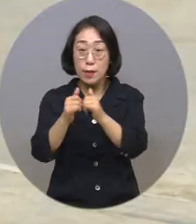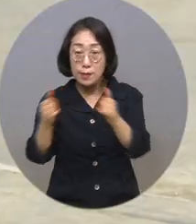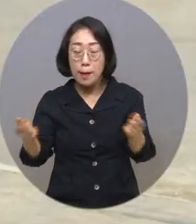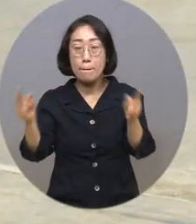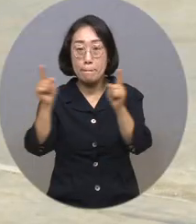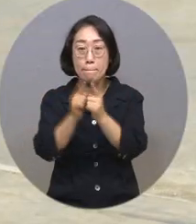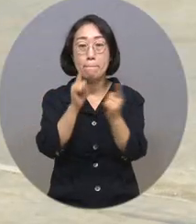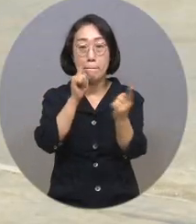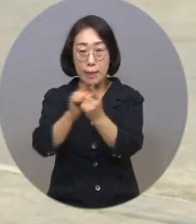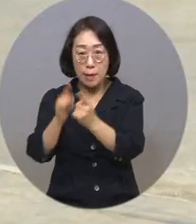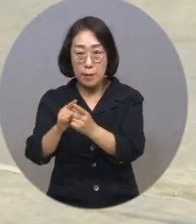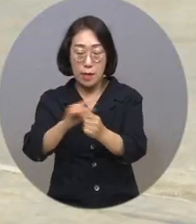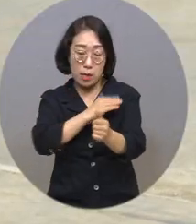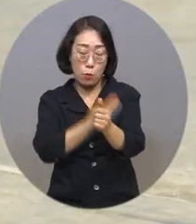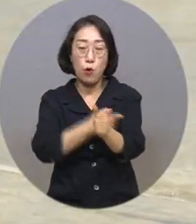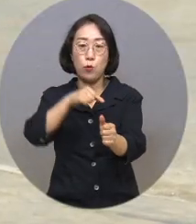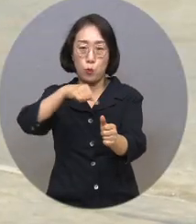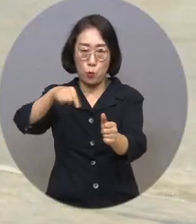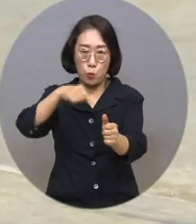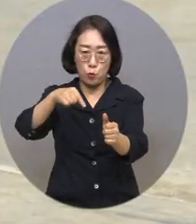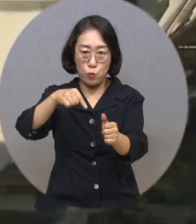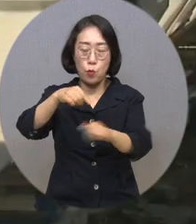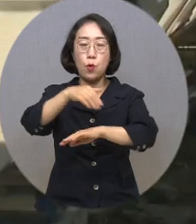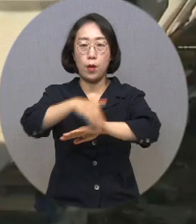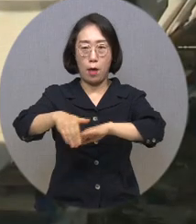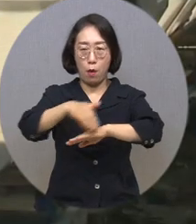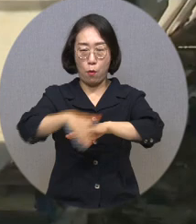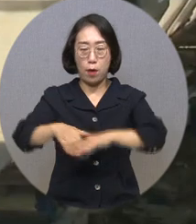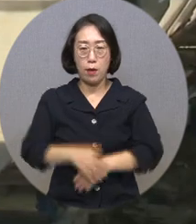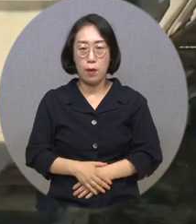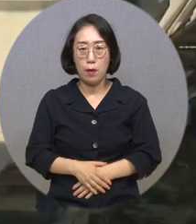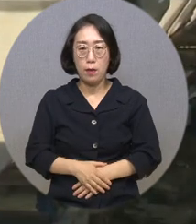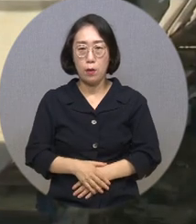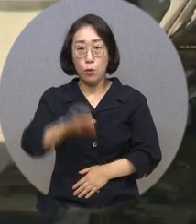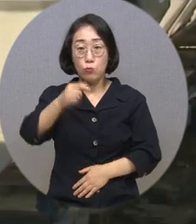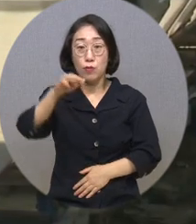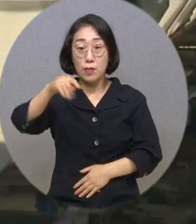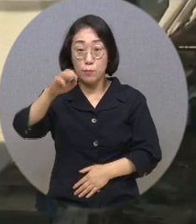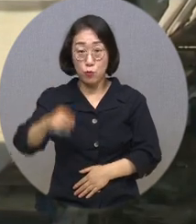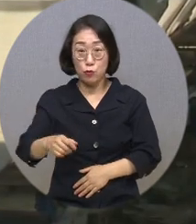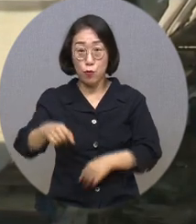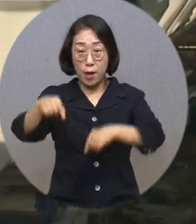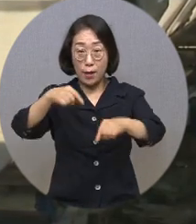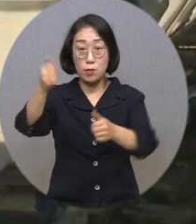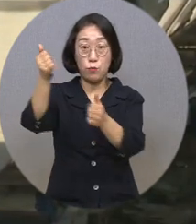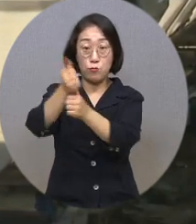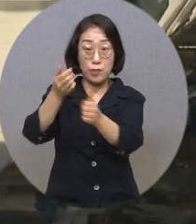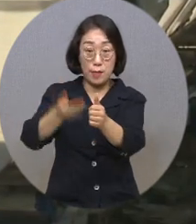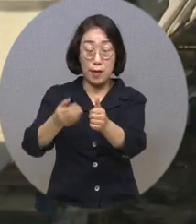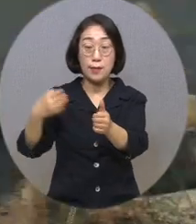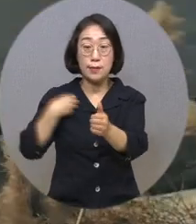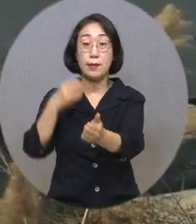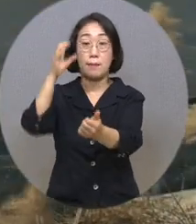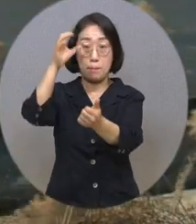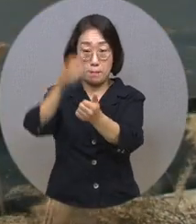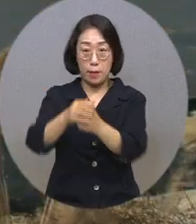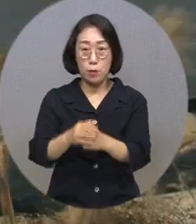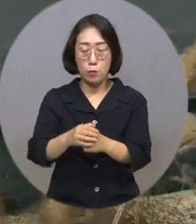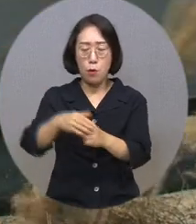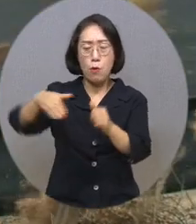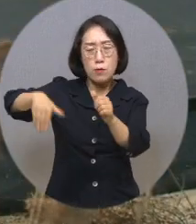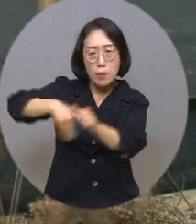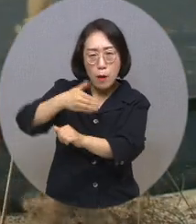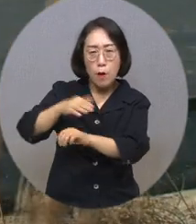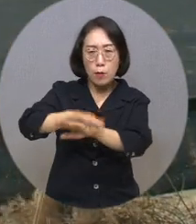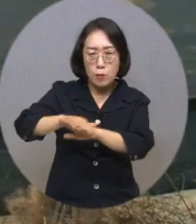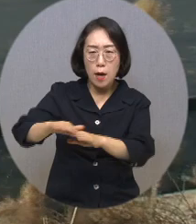인권보호관 인권교육도 추진하기로 했습니다. 특히 문금주 행정부지사를 단장으로 한 염전 근로자 처우 개선